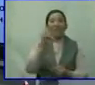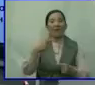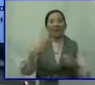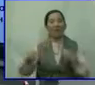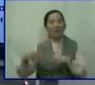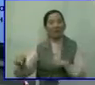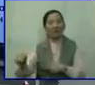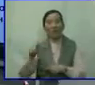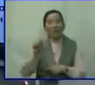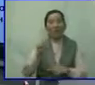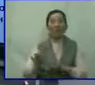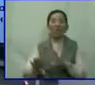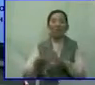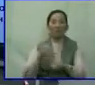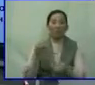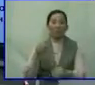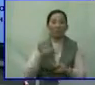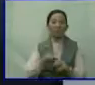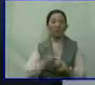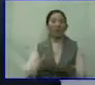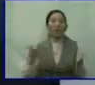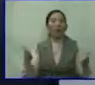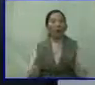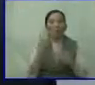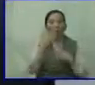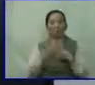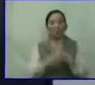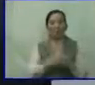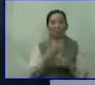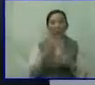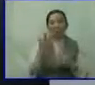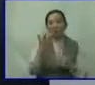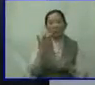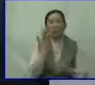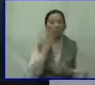можете выбрать вариант, который ближе к 300.